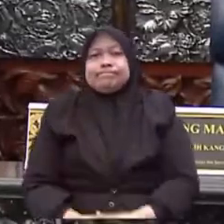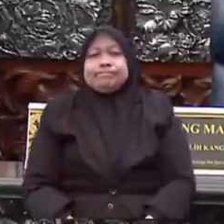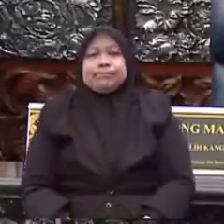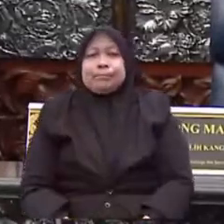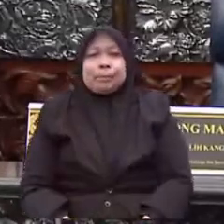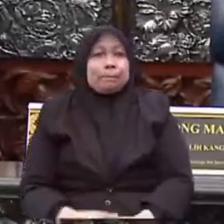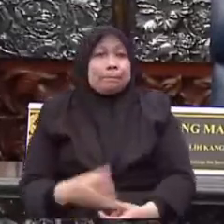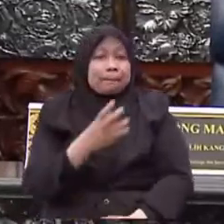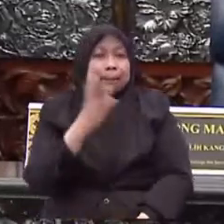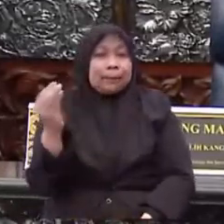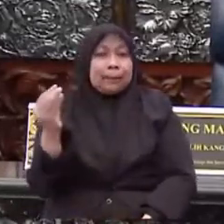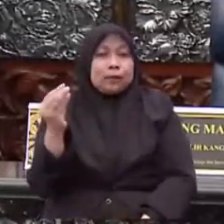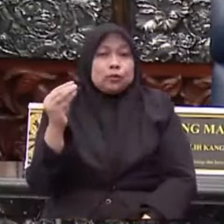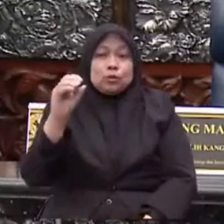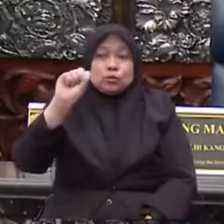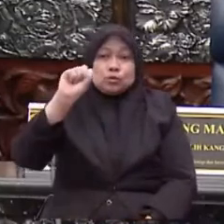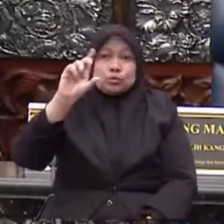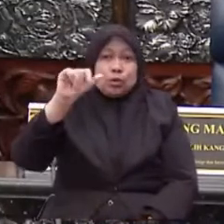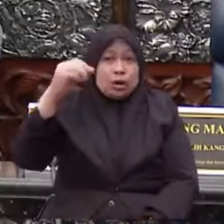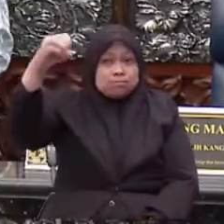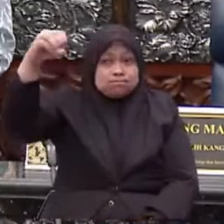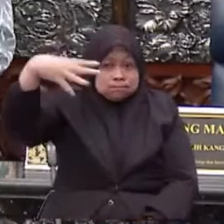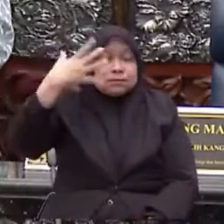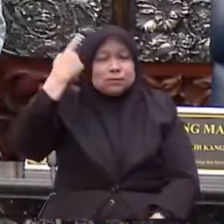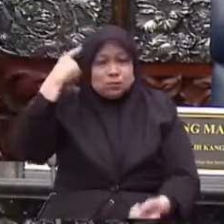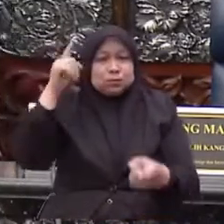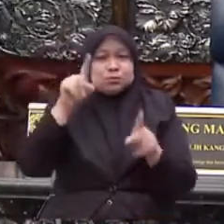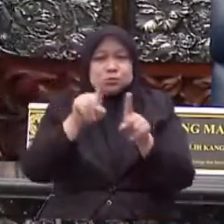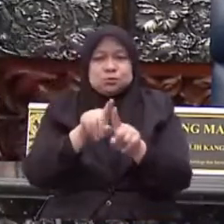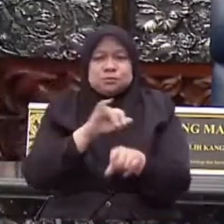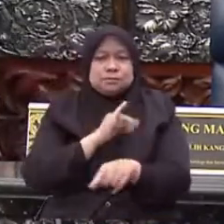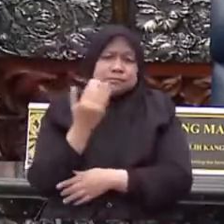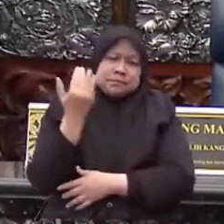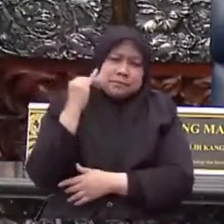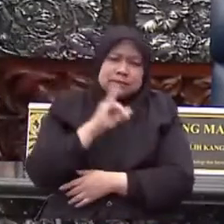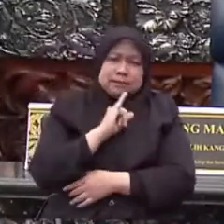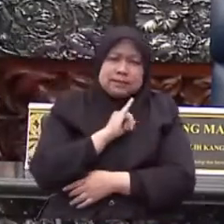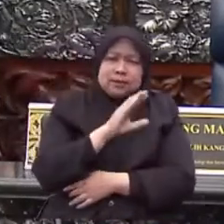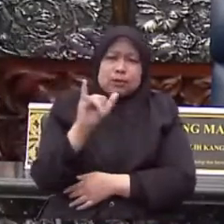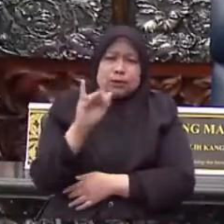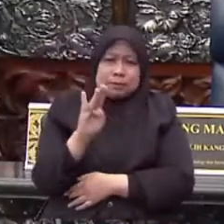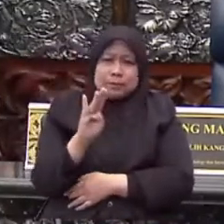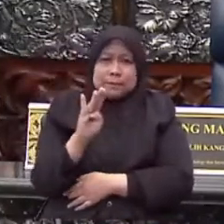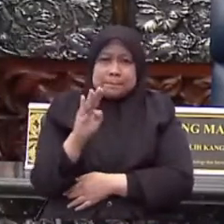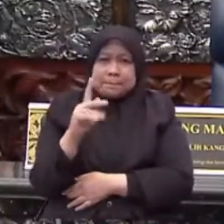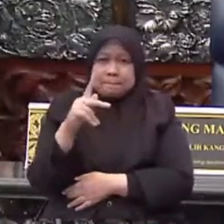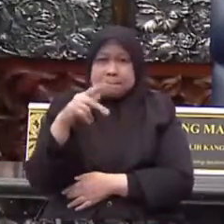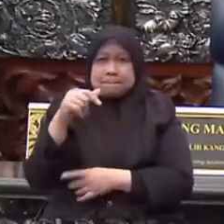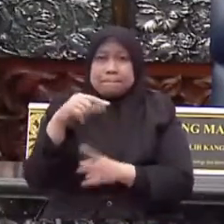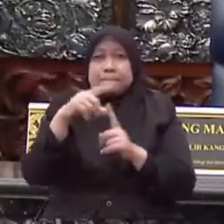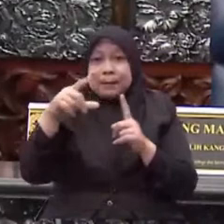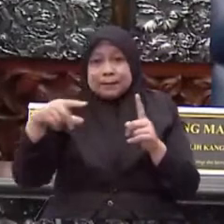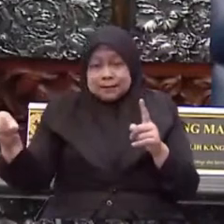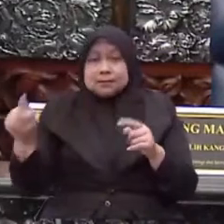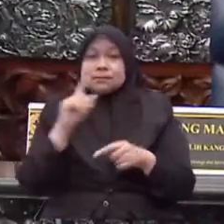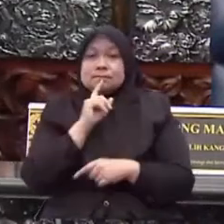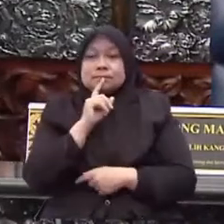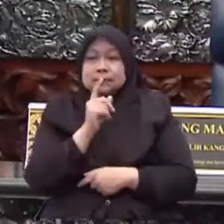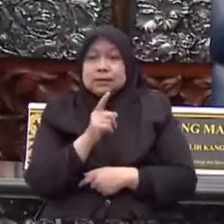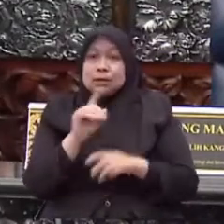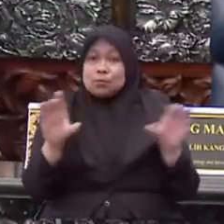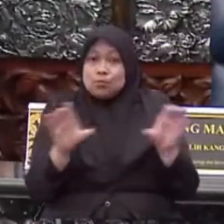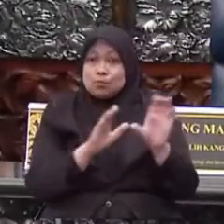tentang yang disebut untuk salat kita setuju bahwa ini saya dan yang berhormat Pandan kita ada